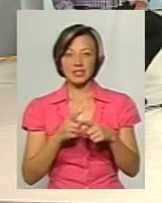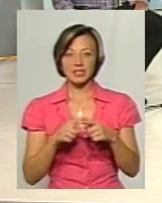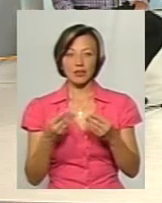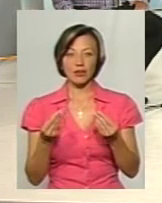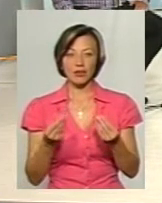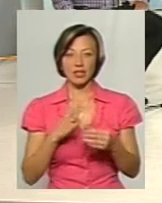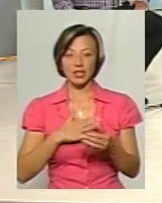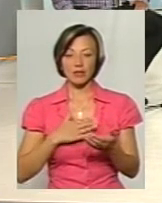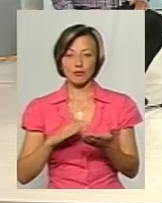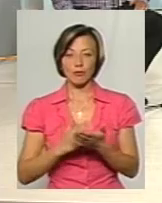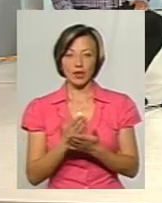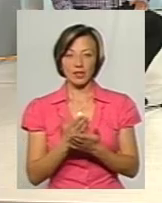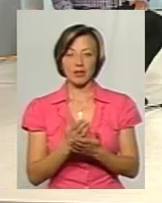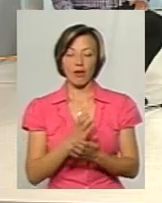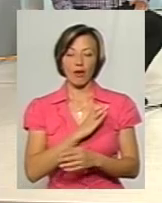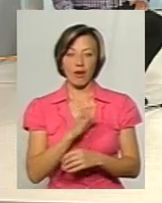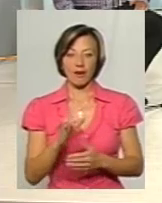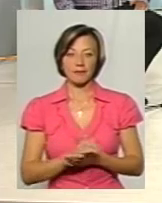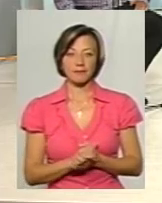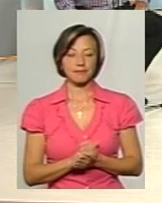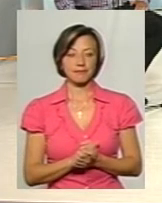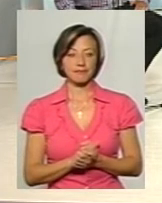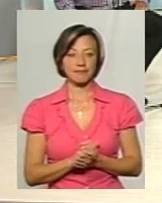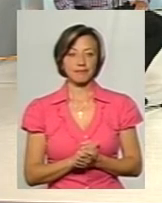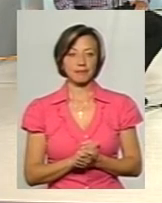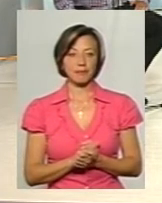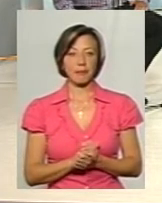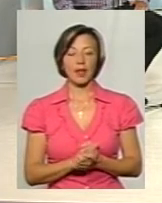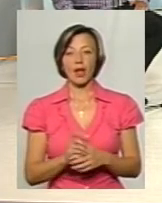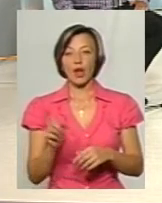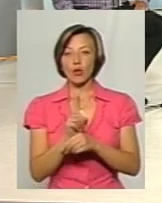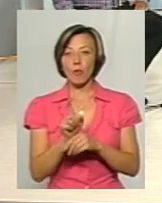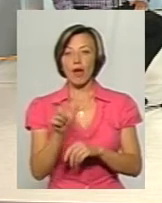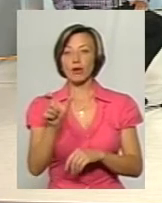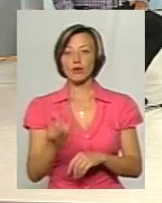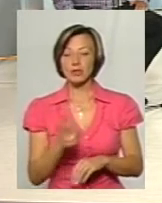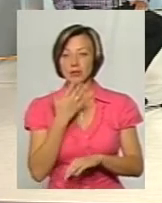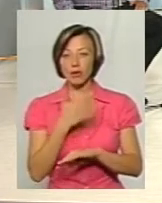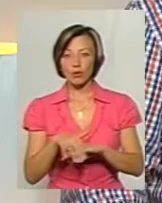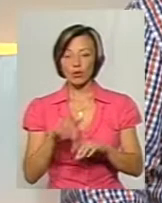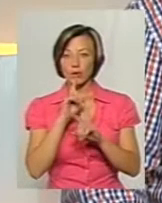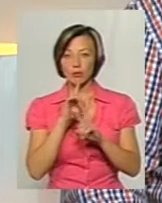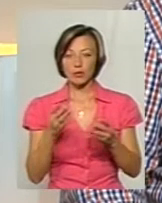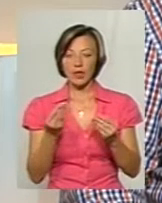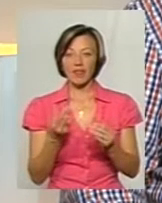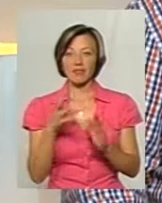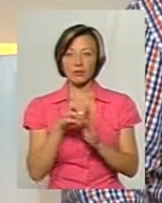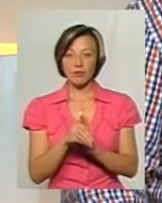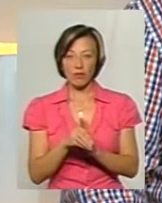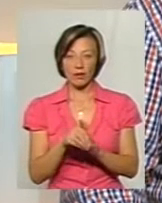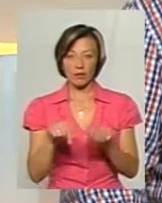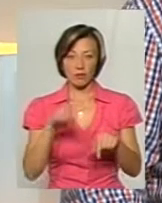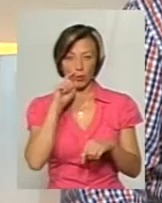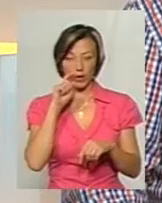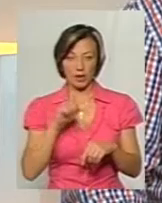гроші наших політиків і олігархів. Тому що адекватна людина з-за кордону не буде сьогодні інвестувати гроші в